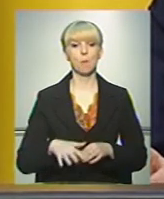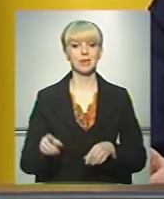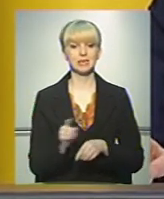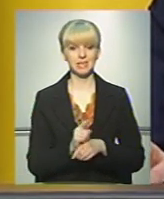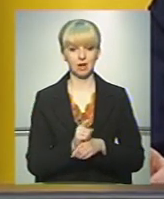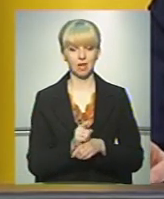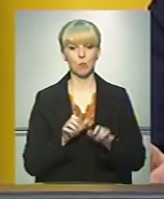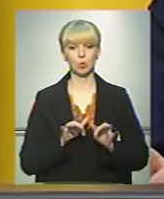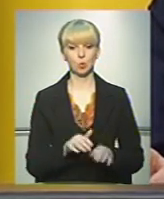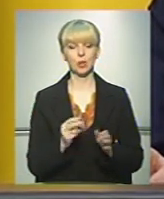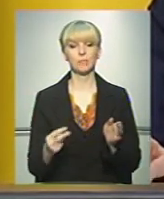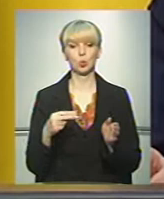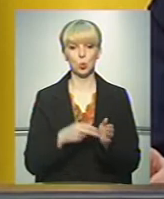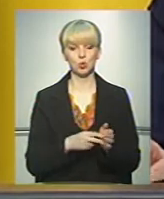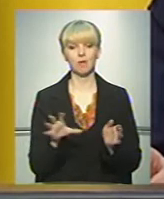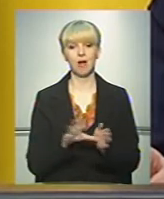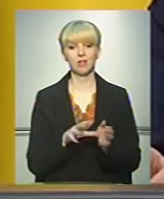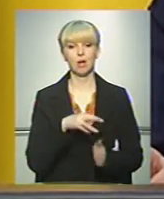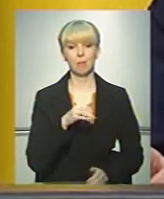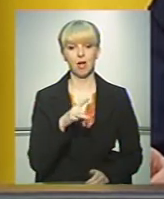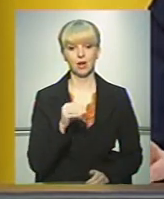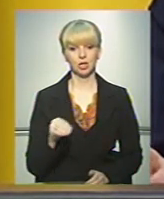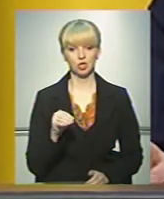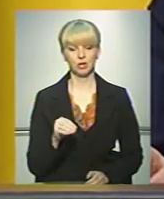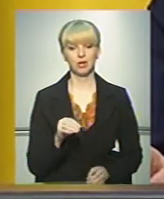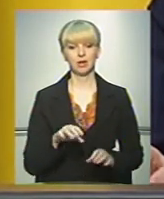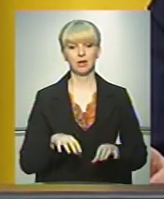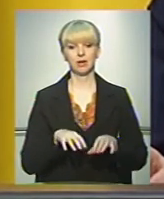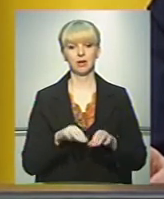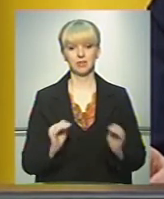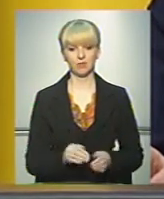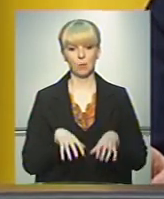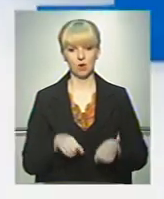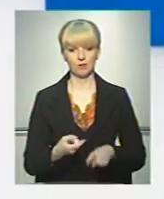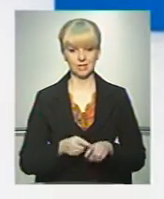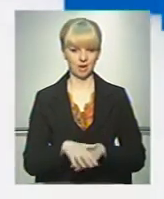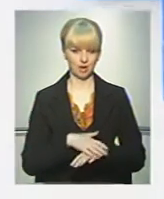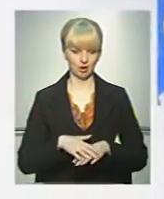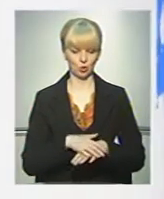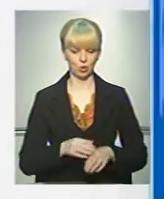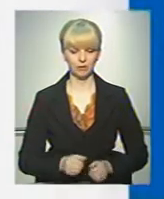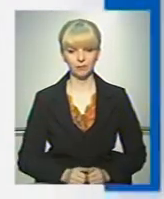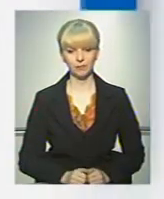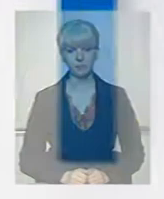стандартів процедуру підключення до електричних мереж. І демонополізувати цей ринок.